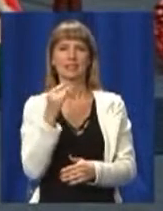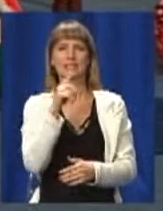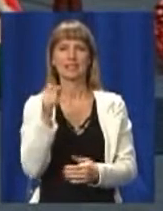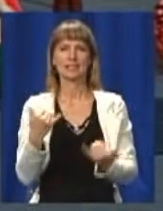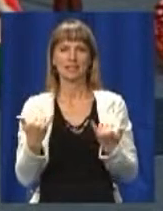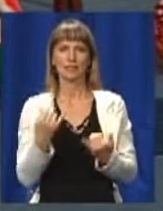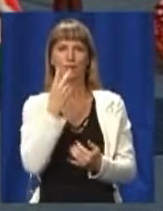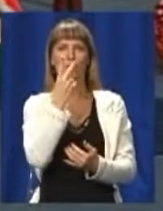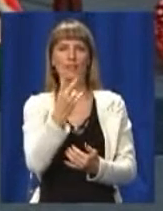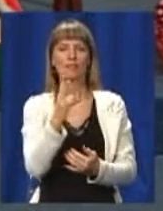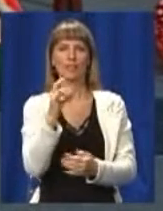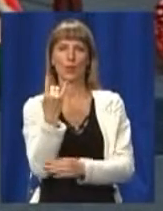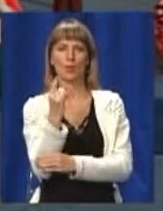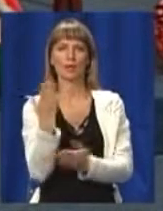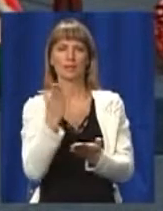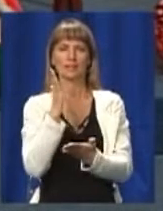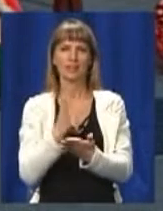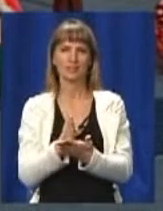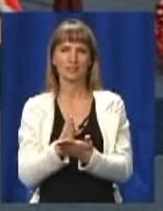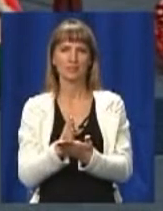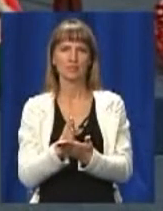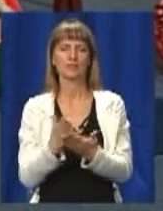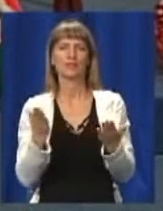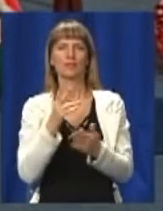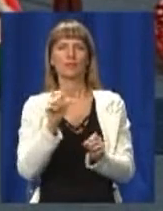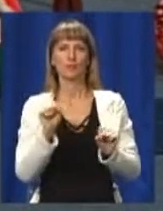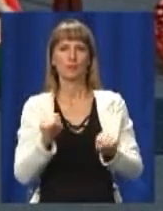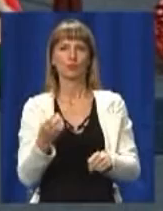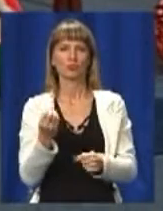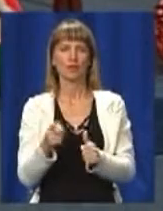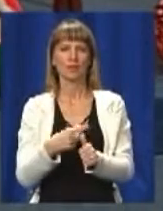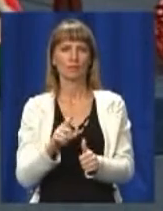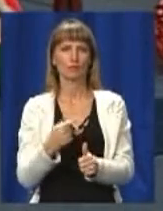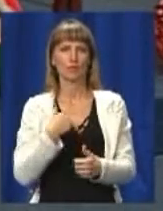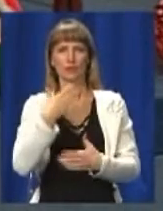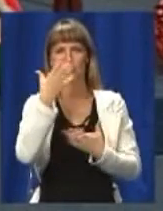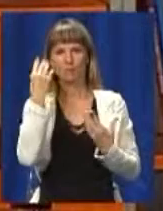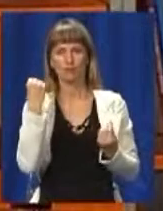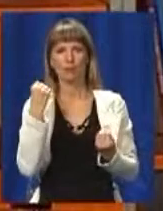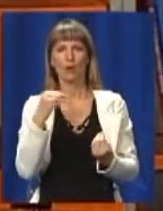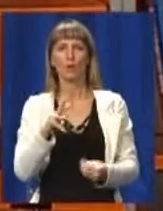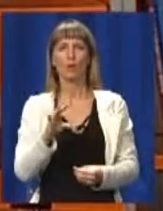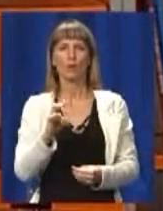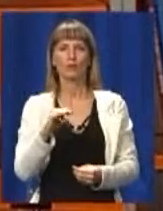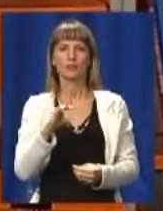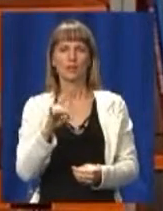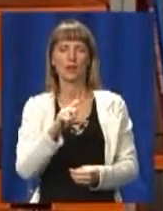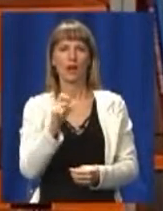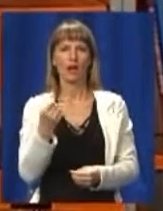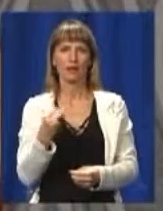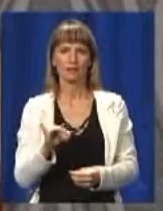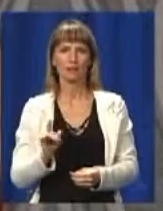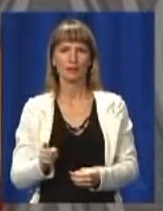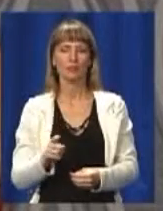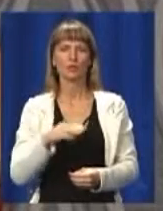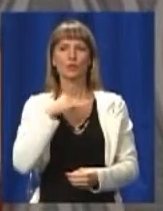за сьогодні, подивилися на ляльок, які існують, да? Як вони, боже мій, ще називаються, тому що я забув. Monster High. Да, Monster High